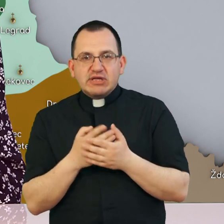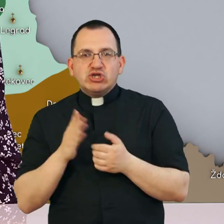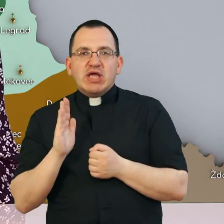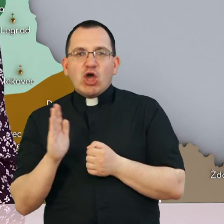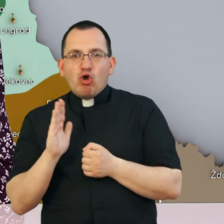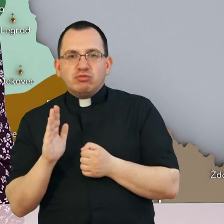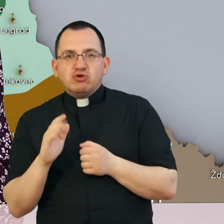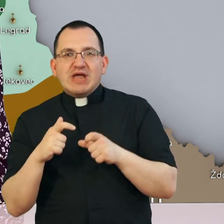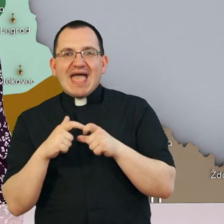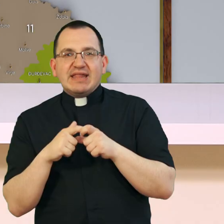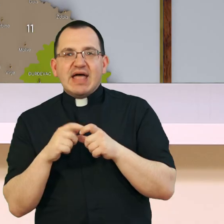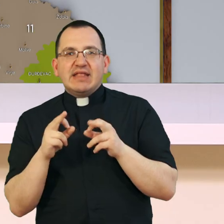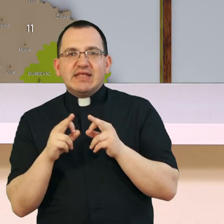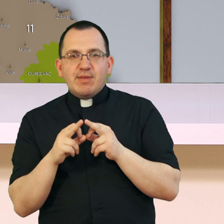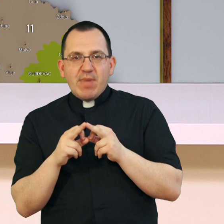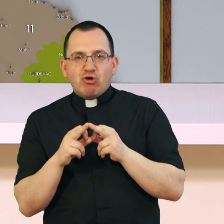Ernada Avdibegović.